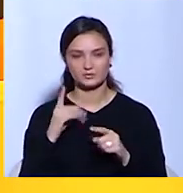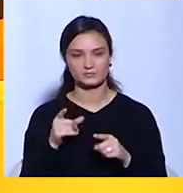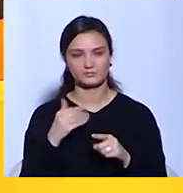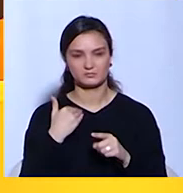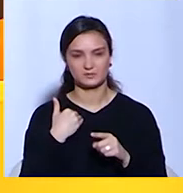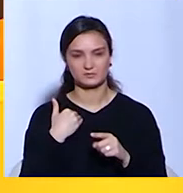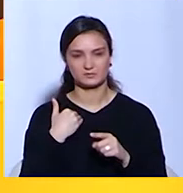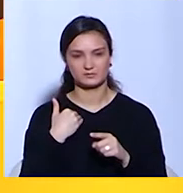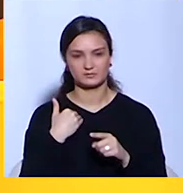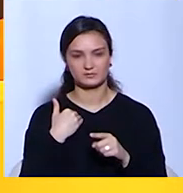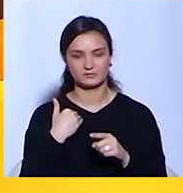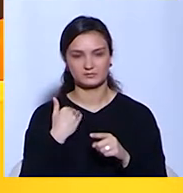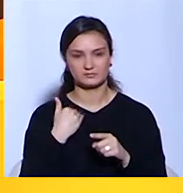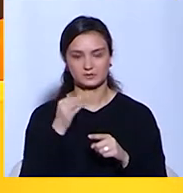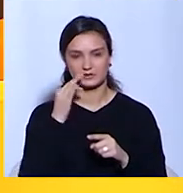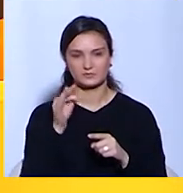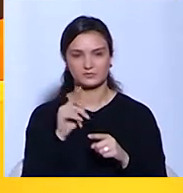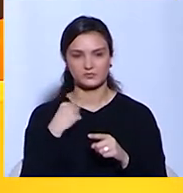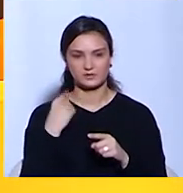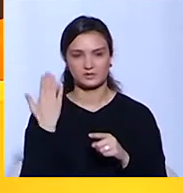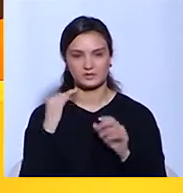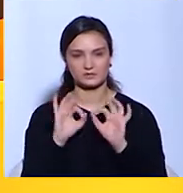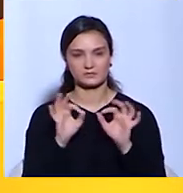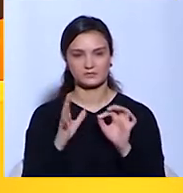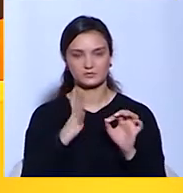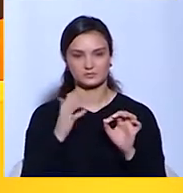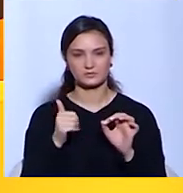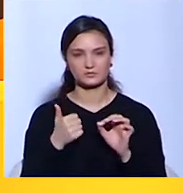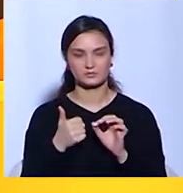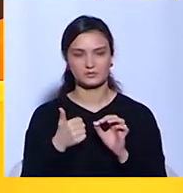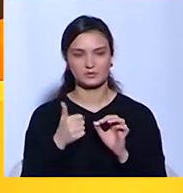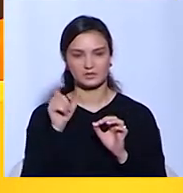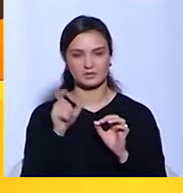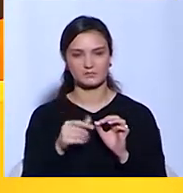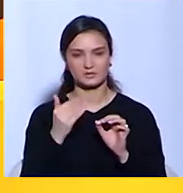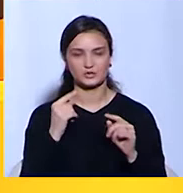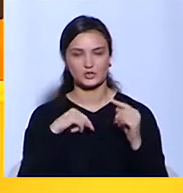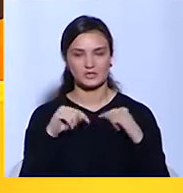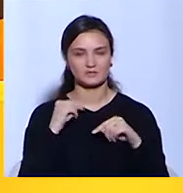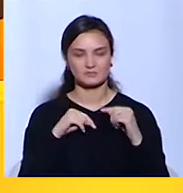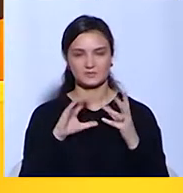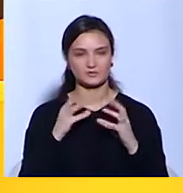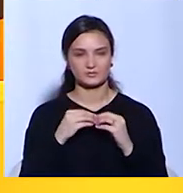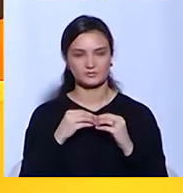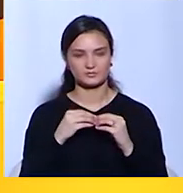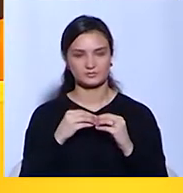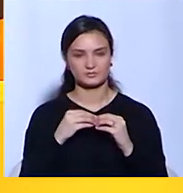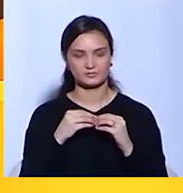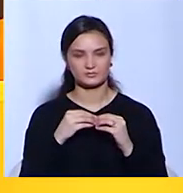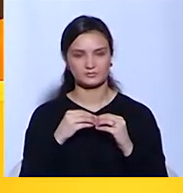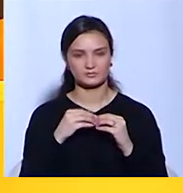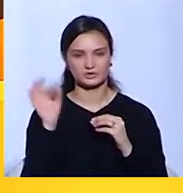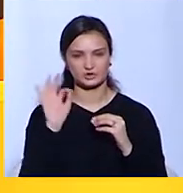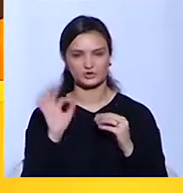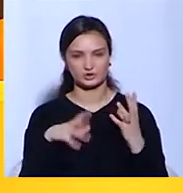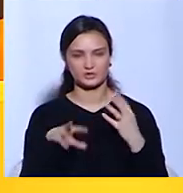მე შეგახსენებთ, ჩვენ გვისაუბრია, როგორ ვერ უმკლავდება ადამიანის ორგანიზმი ზოგჯერ დამოკიდებად